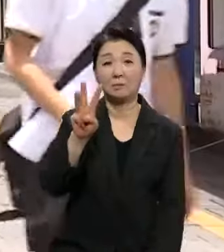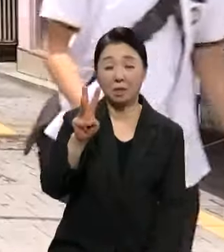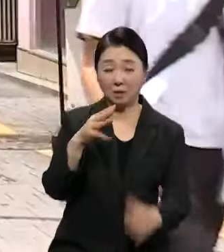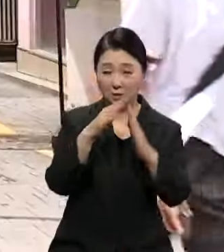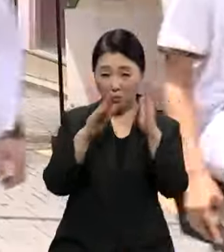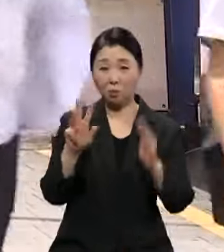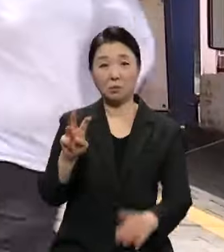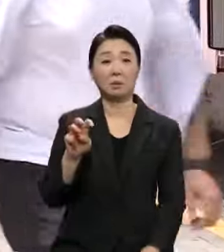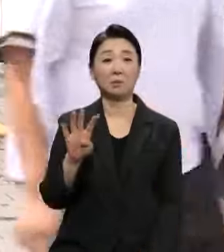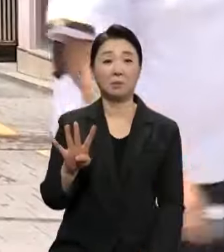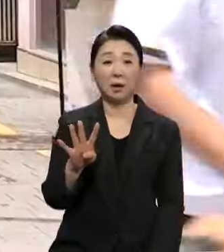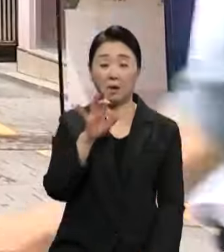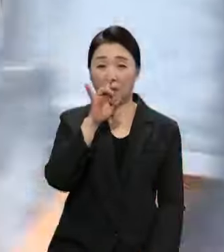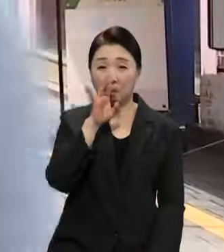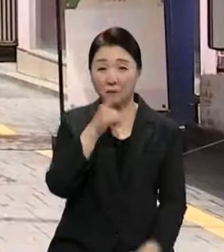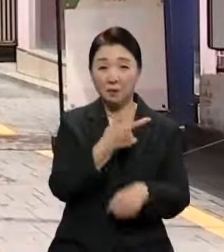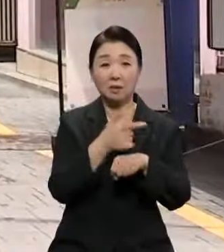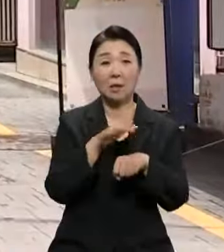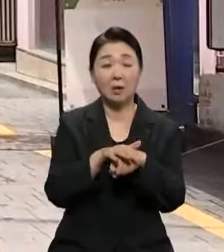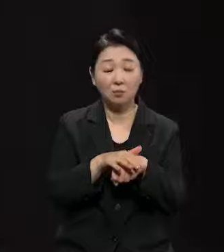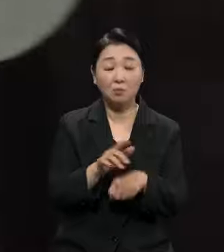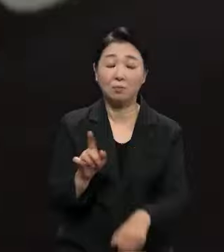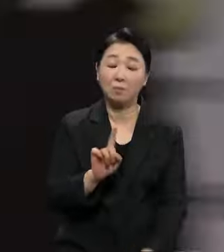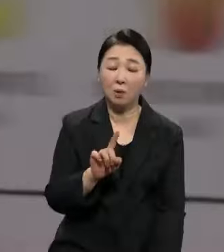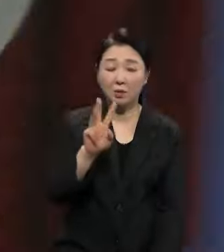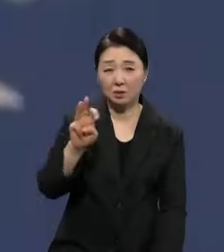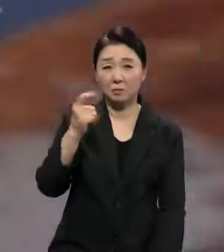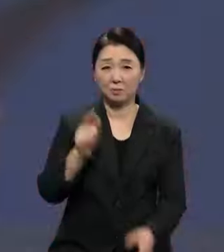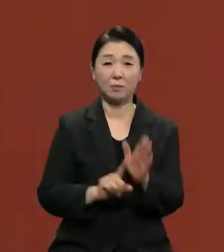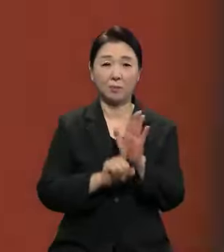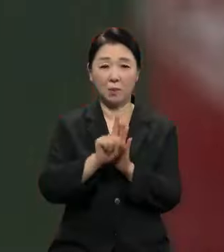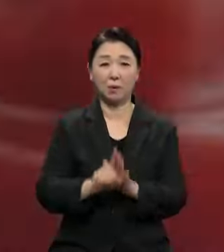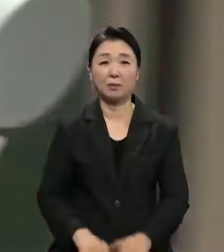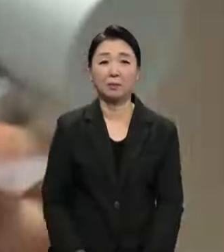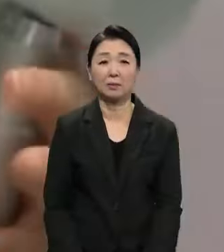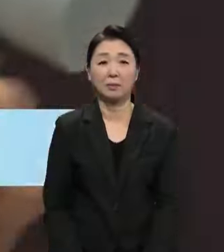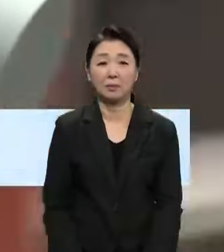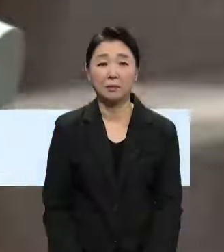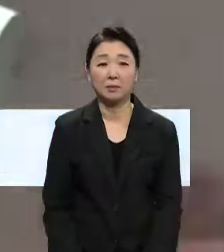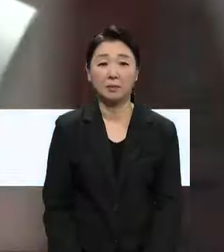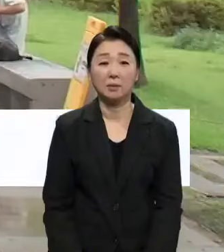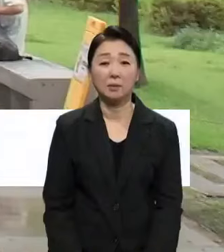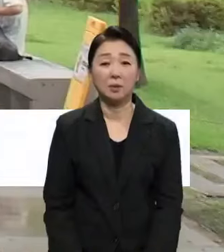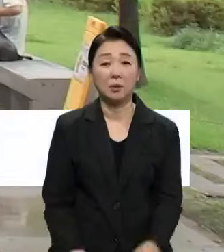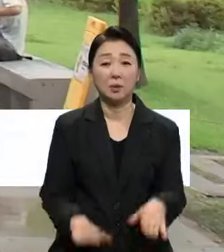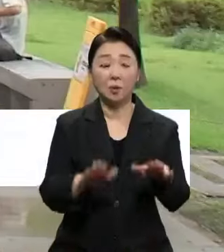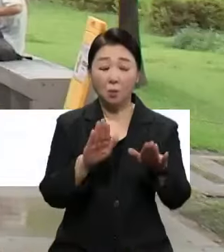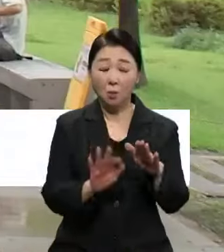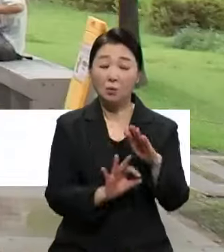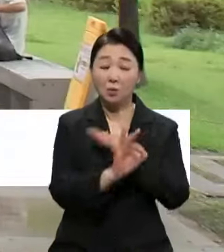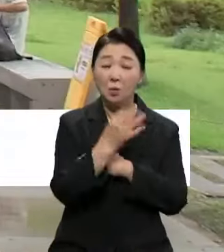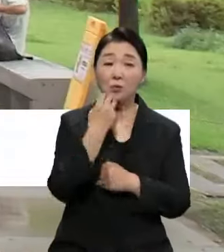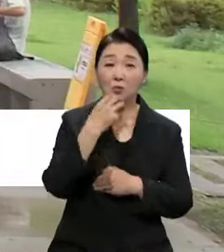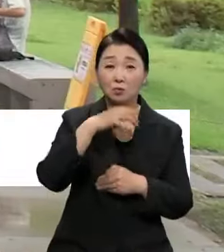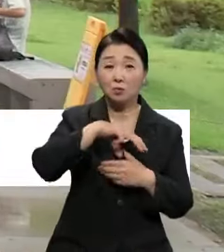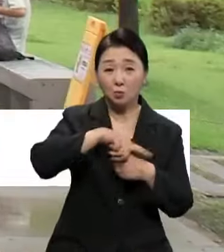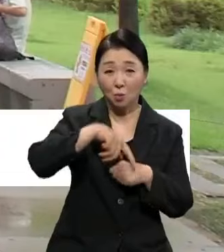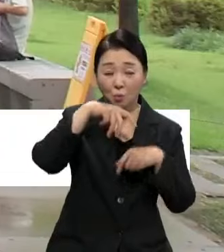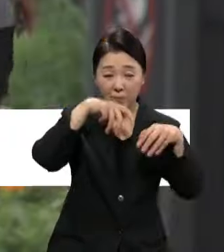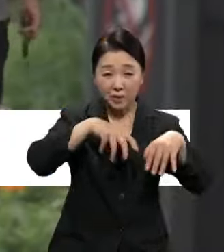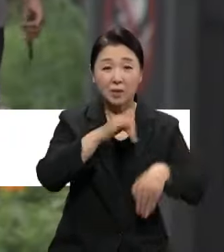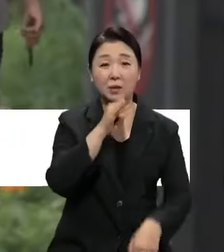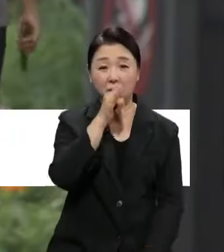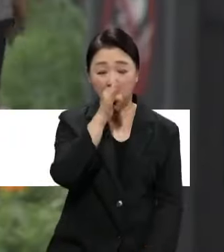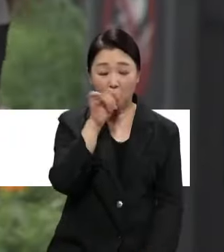34도 강릉과 대구는 36도까지 오를 전망입니다 오늘 오전은 수도권에 내일은 중부지방에 가끔 비가